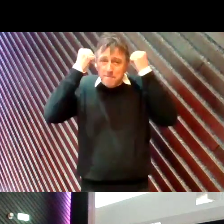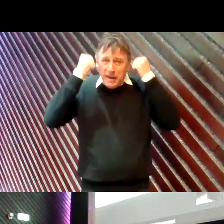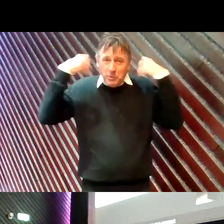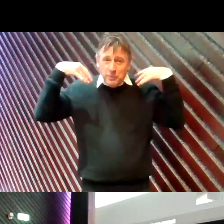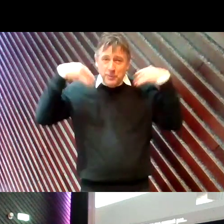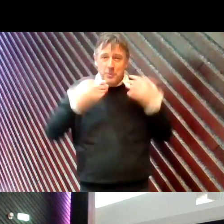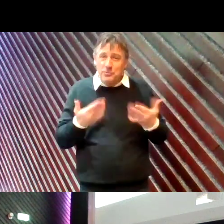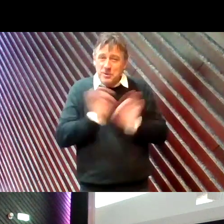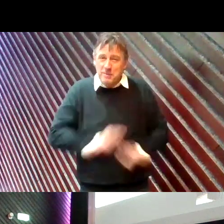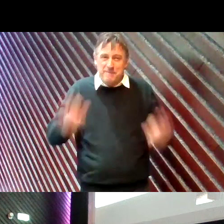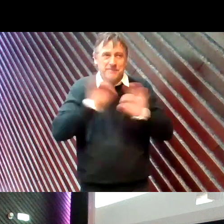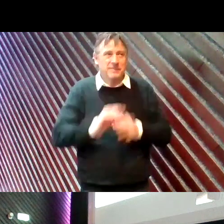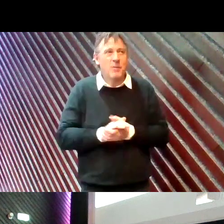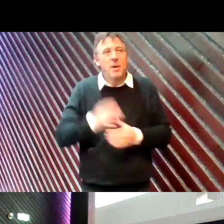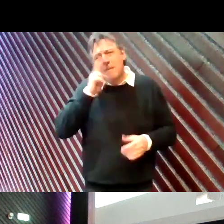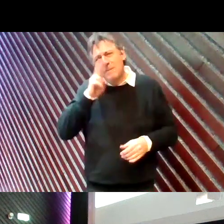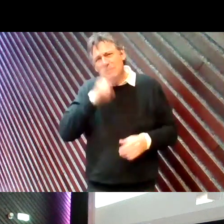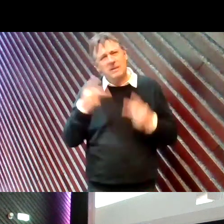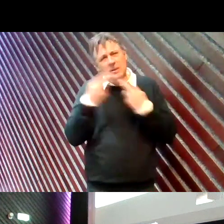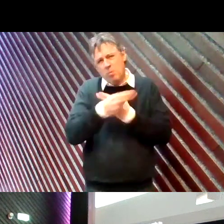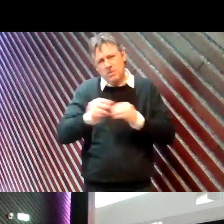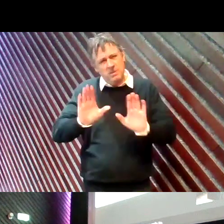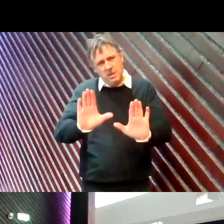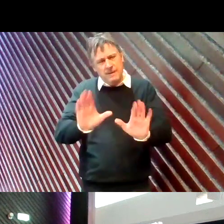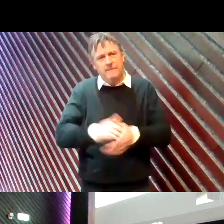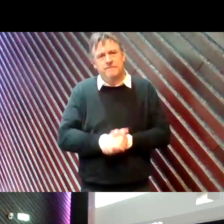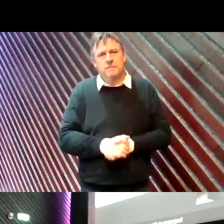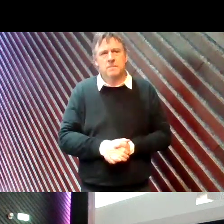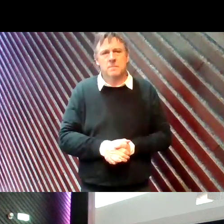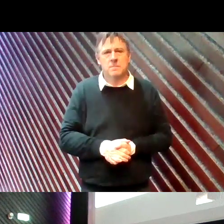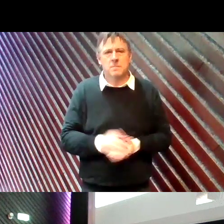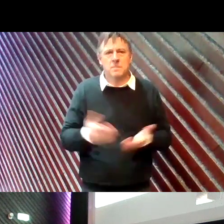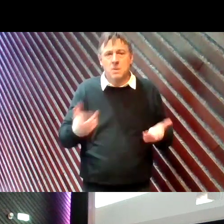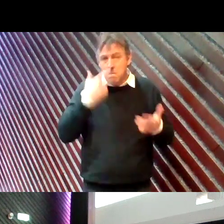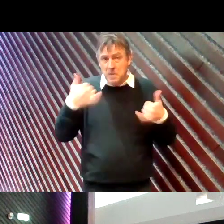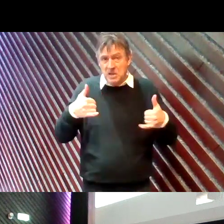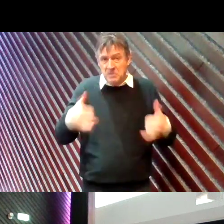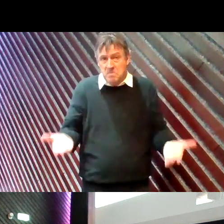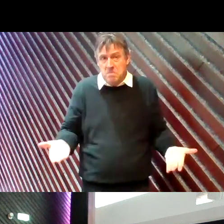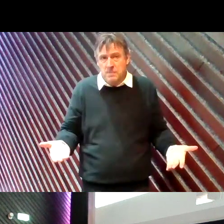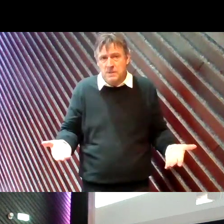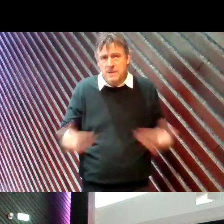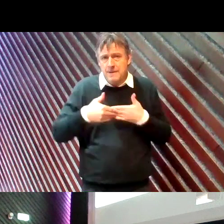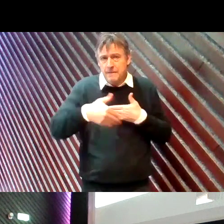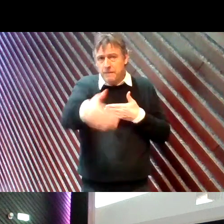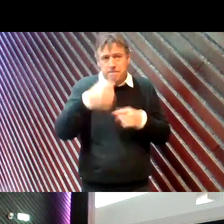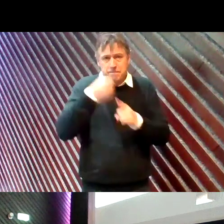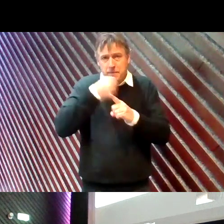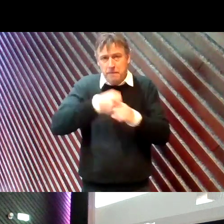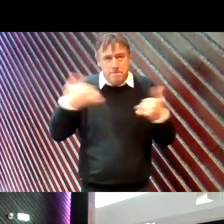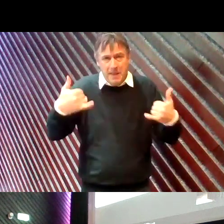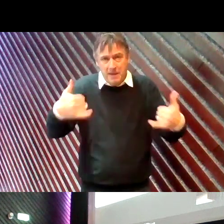Mais, voilà, je ne pas présenter, nous n'avons pas terminé, encore. de toute façon.